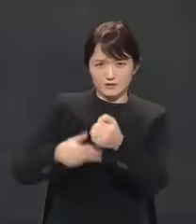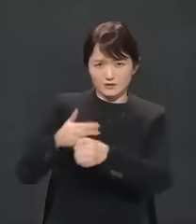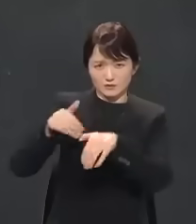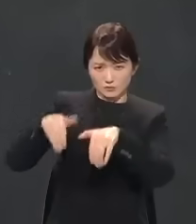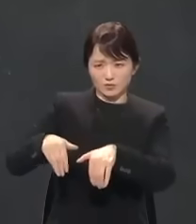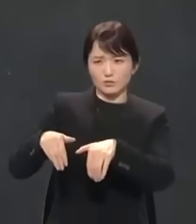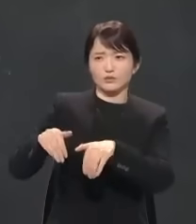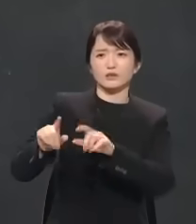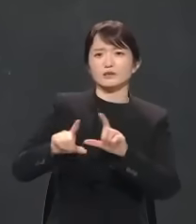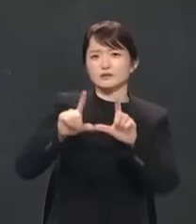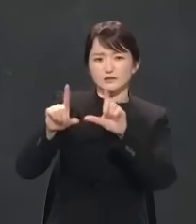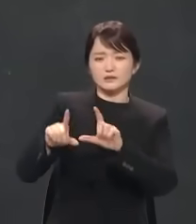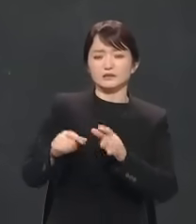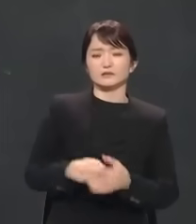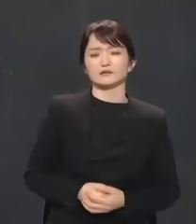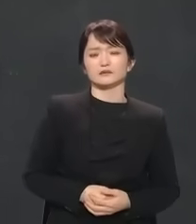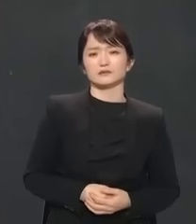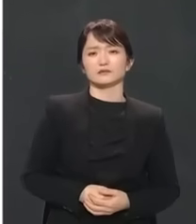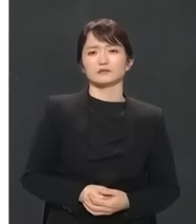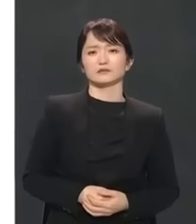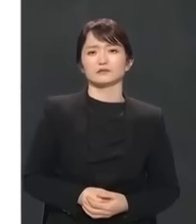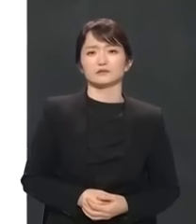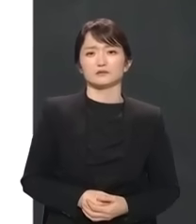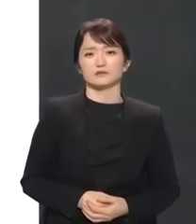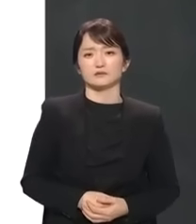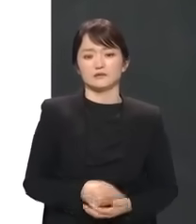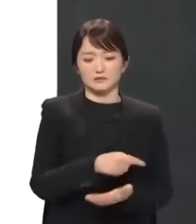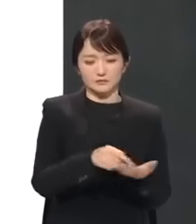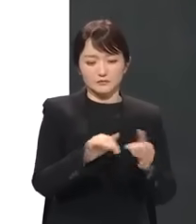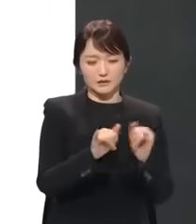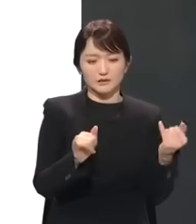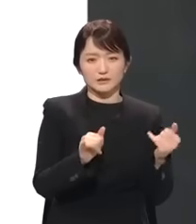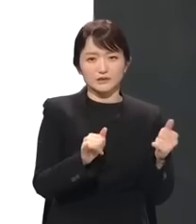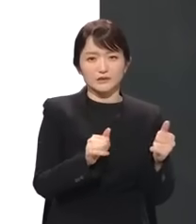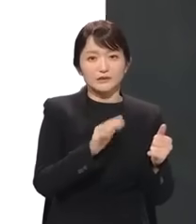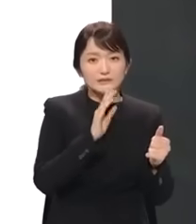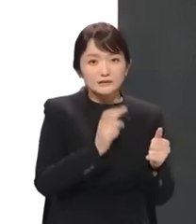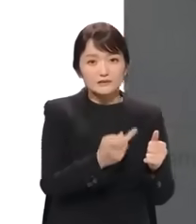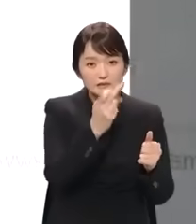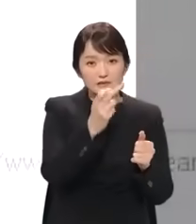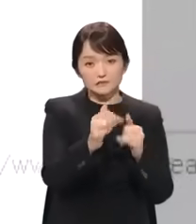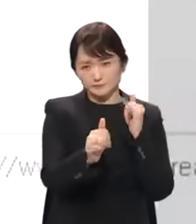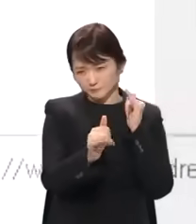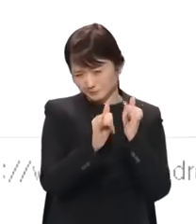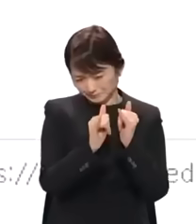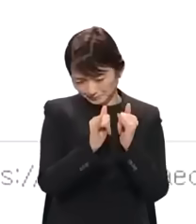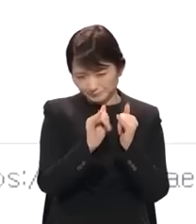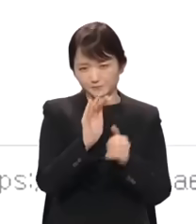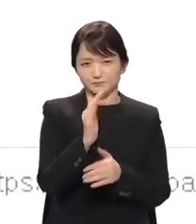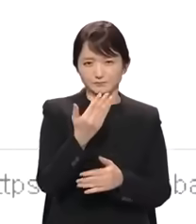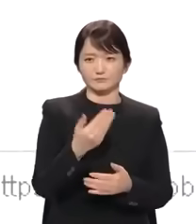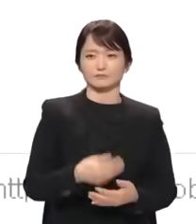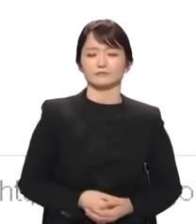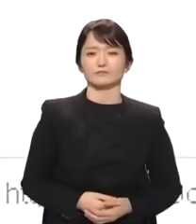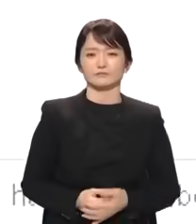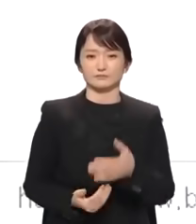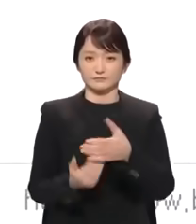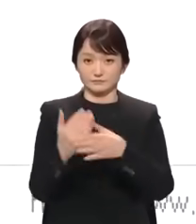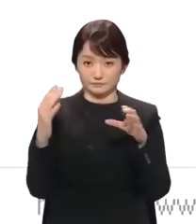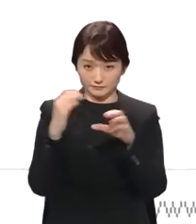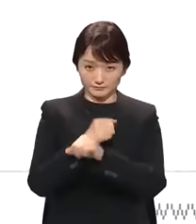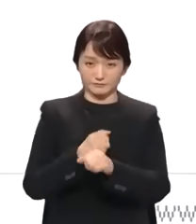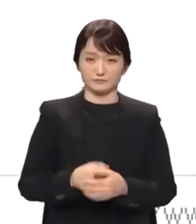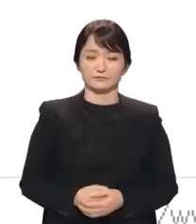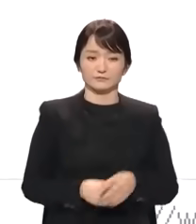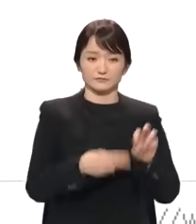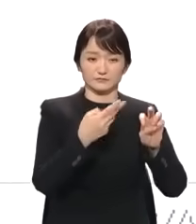생활인데 저희가이 피해자 친형 분하고 어 연락이 닿았습니다 일단 사건부 부터 좀 정리를 해보죠네이